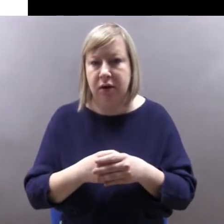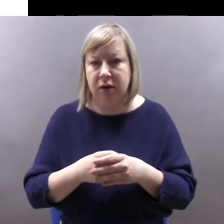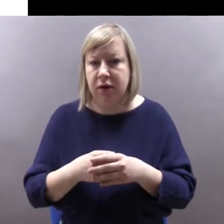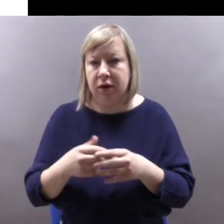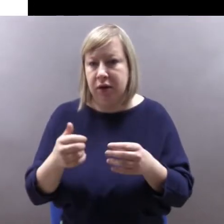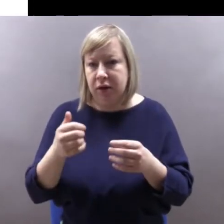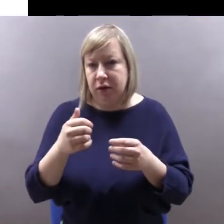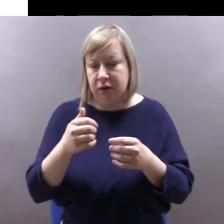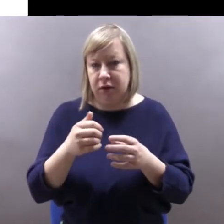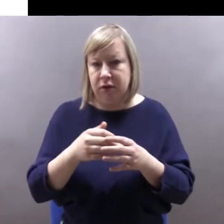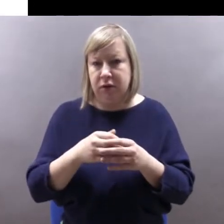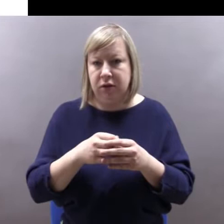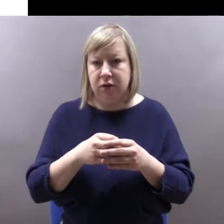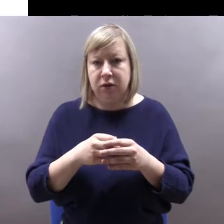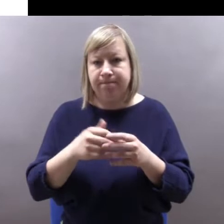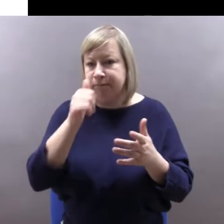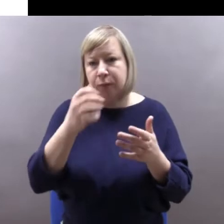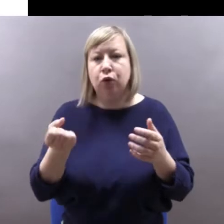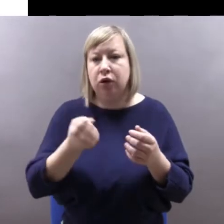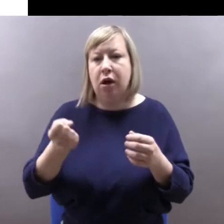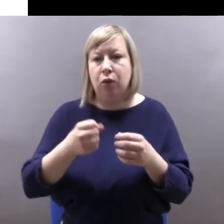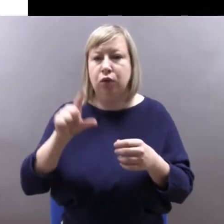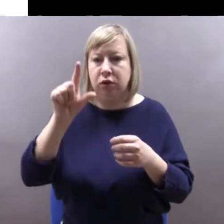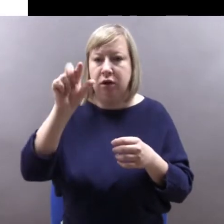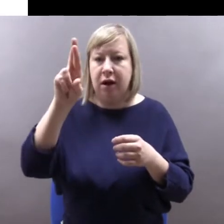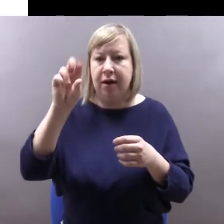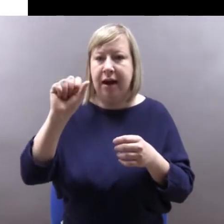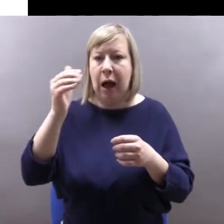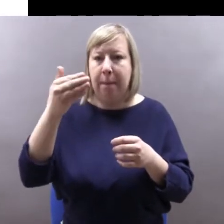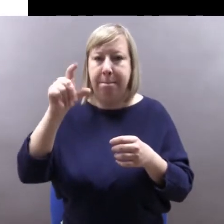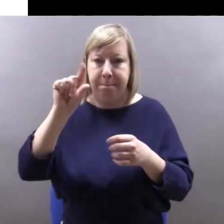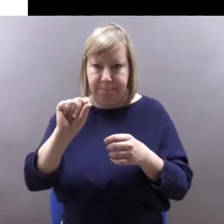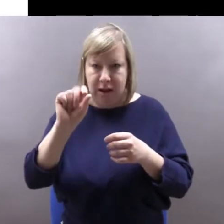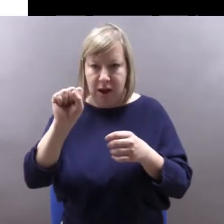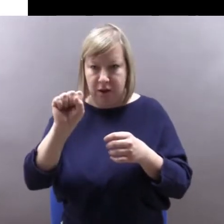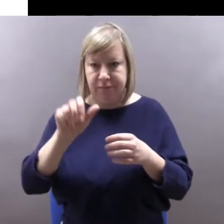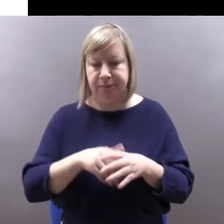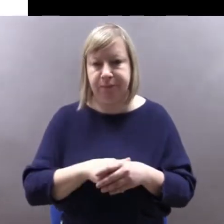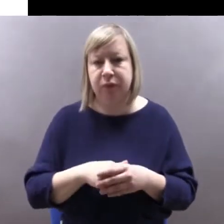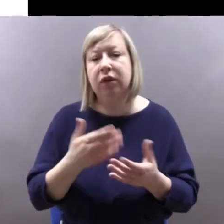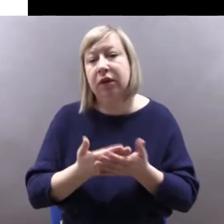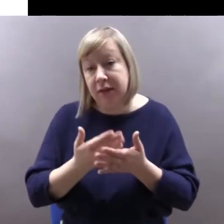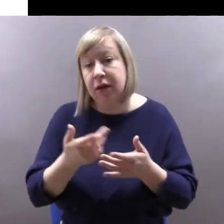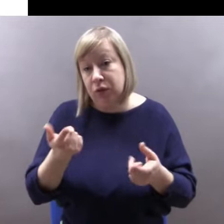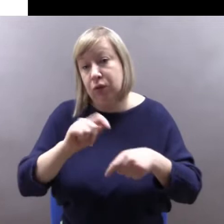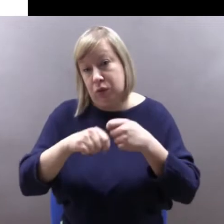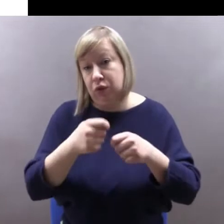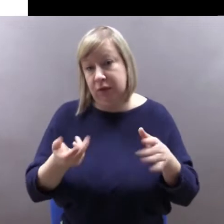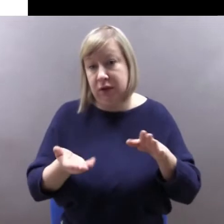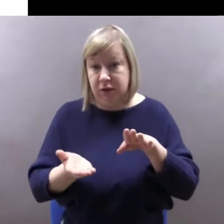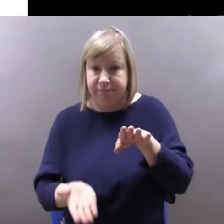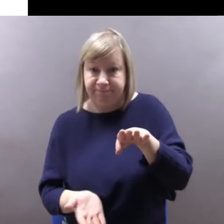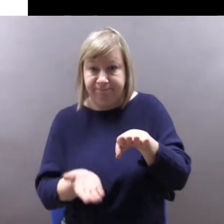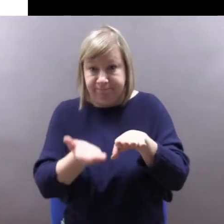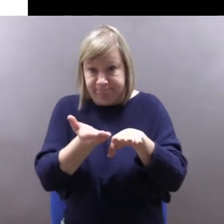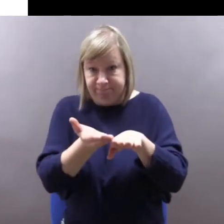rozwiązanie platformowe. Po uruchomieniu wysuwa się ta górna część, tak jak Państwo widzicie, na trzecim slajdzie jest taka